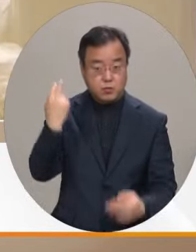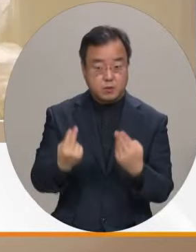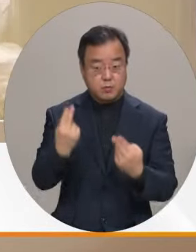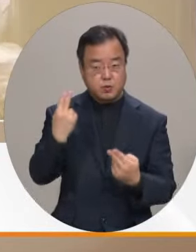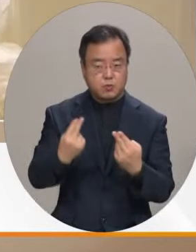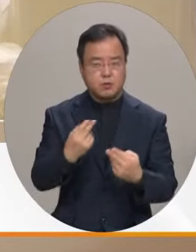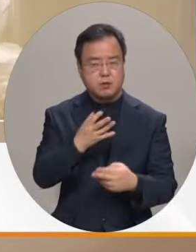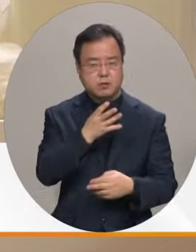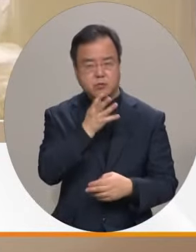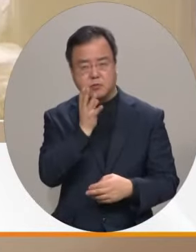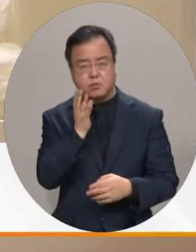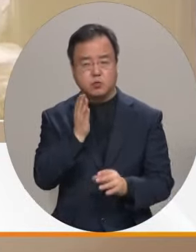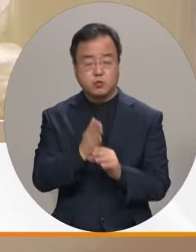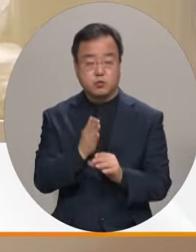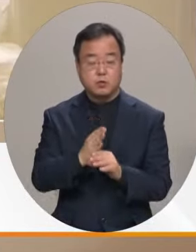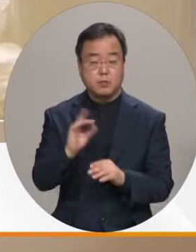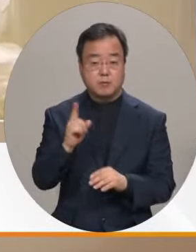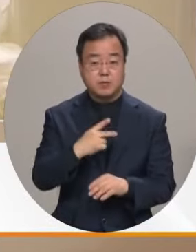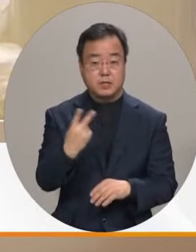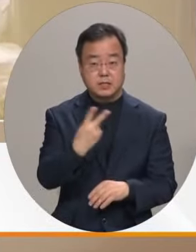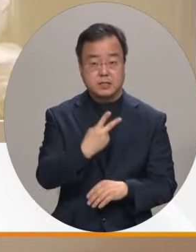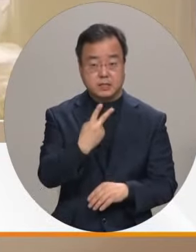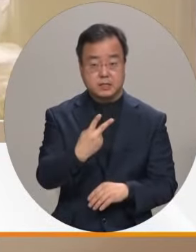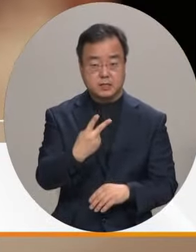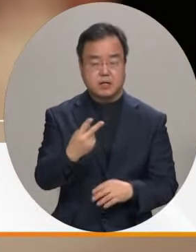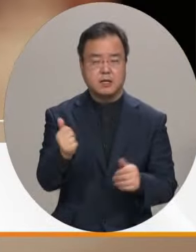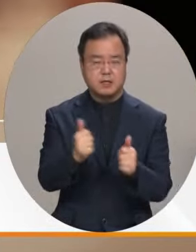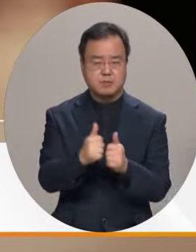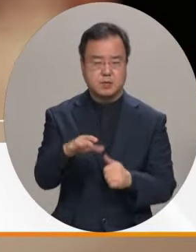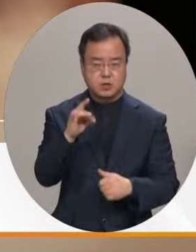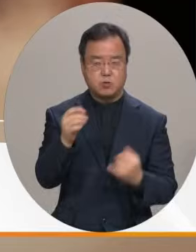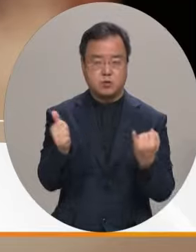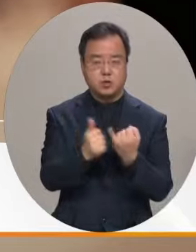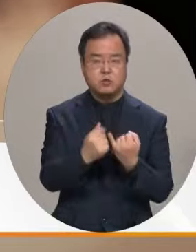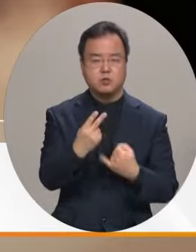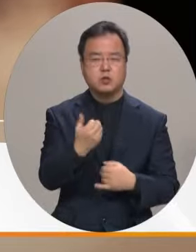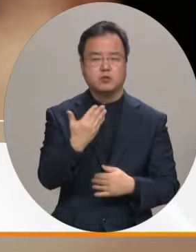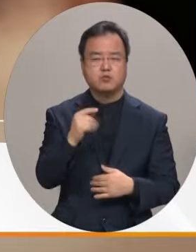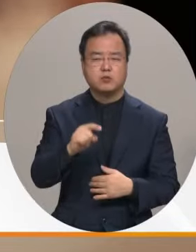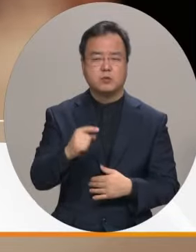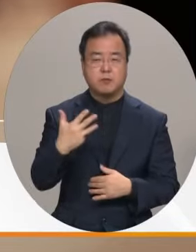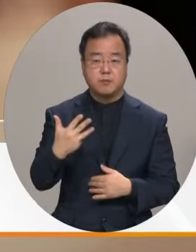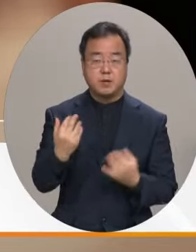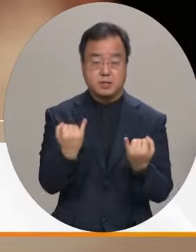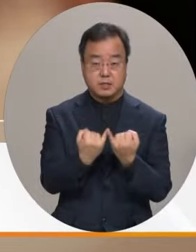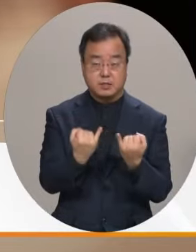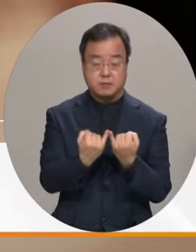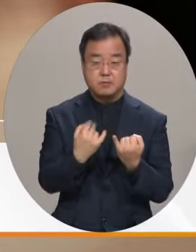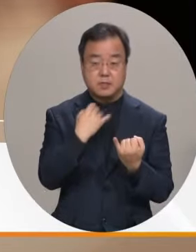높아졌습니다 가령 2002년 남자의 초운 연령은 20 98세 여자는